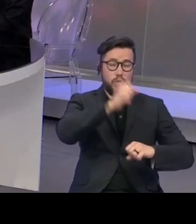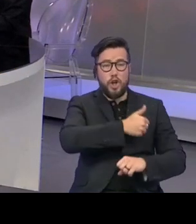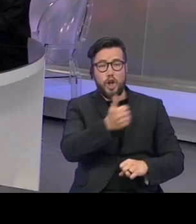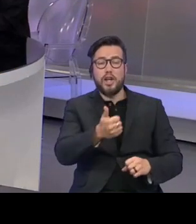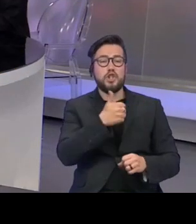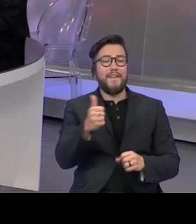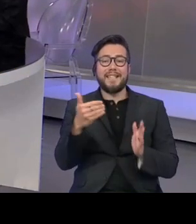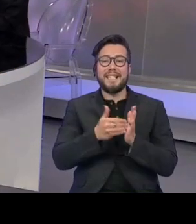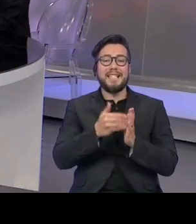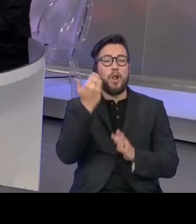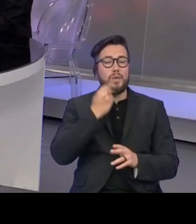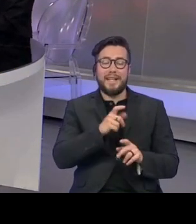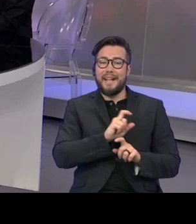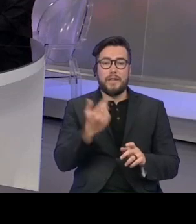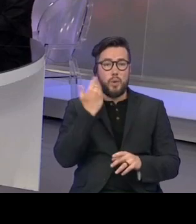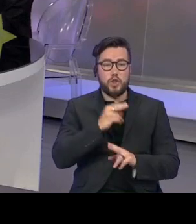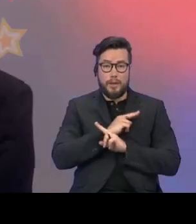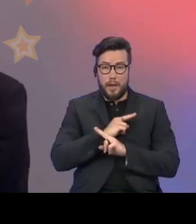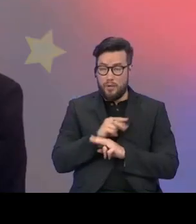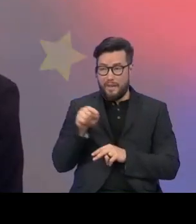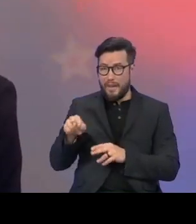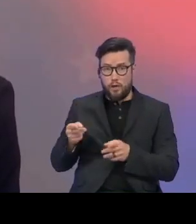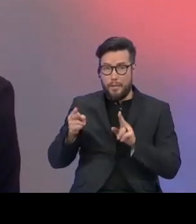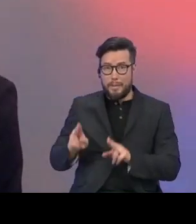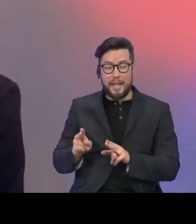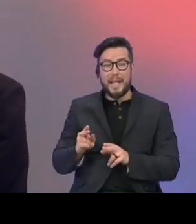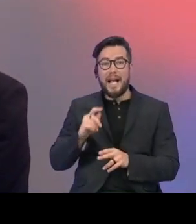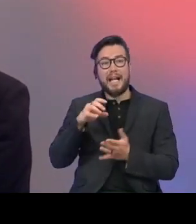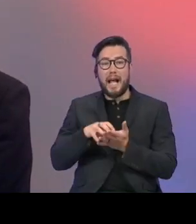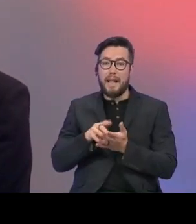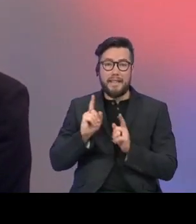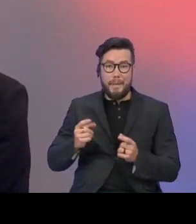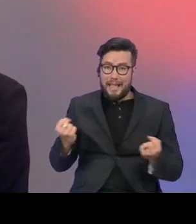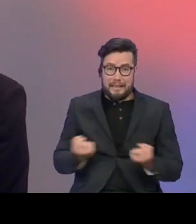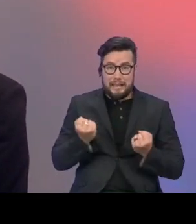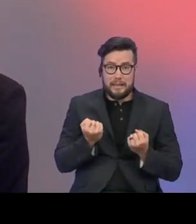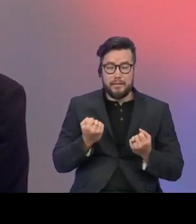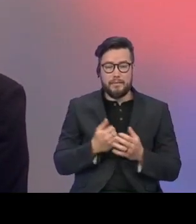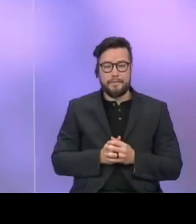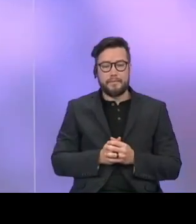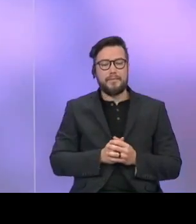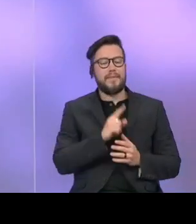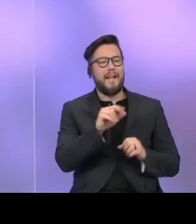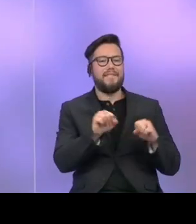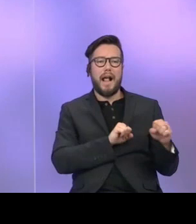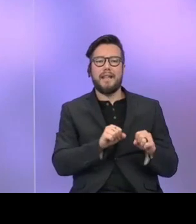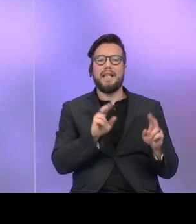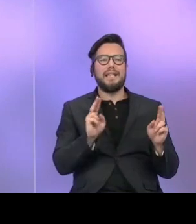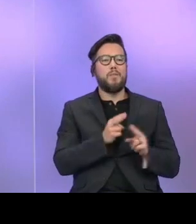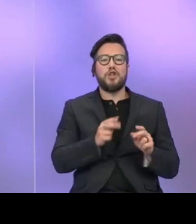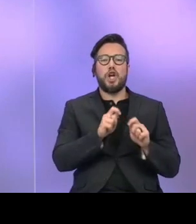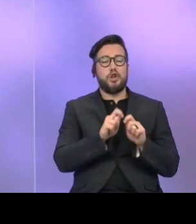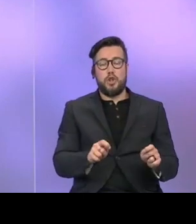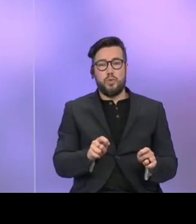tam stovky tisíce nevinných ľudí, či by v takomto prípade naozaj akákoľvek krajina nemala ad hoc reagovať? Nemôže vláda rozhodnúť, lebo je to